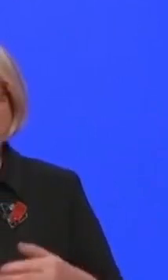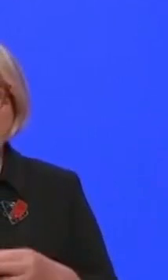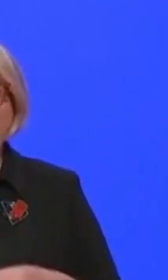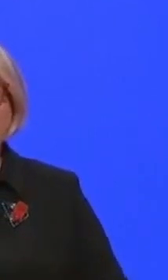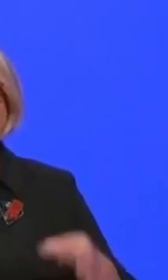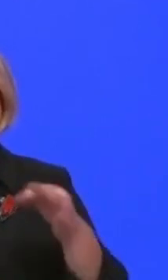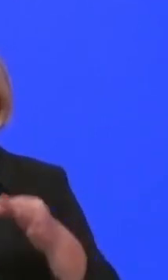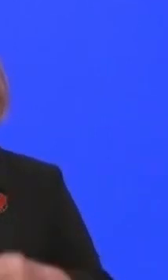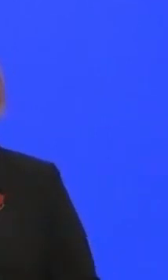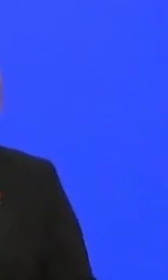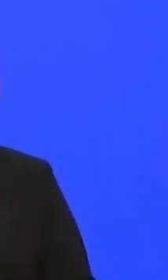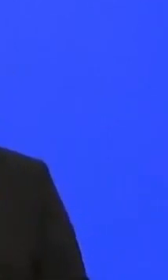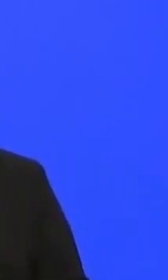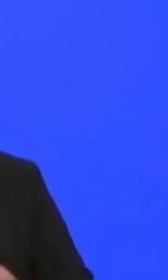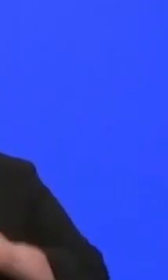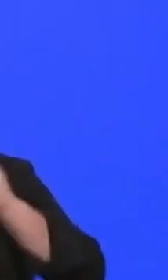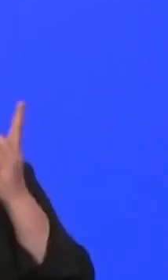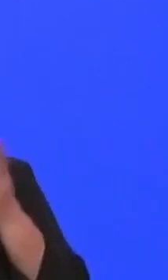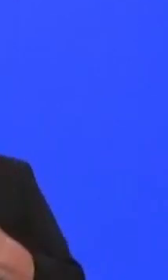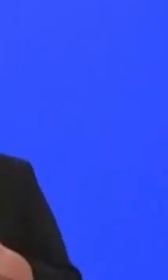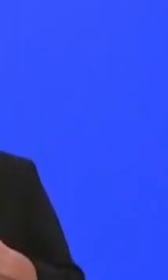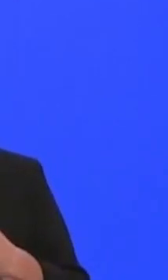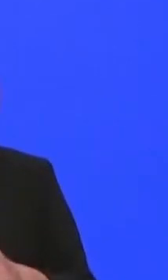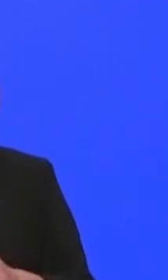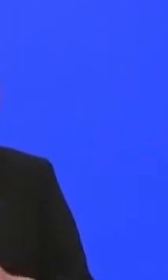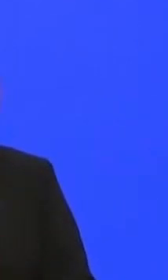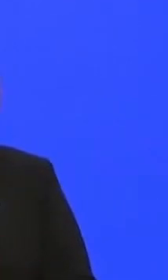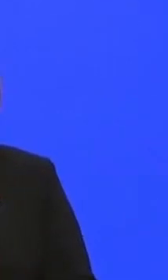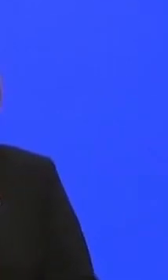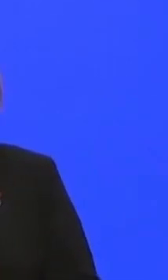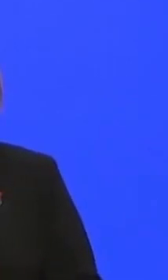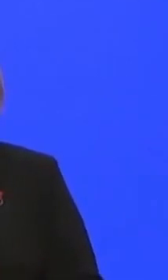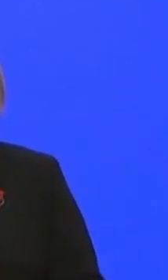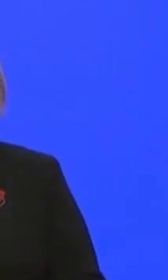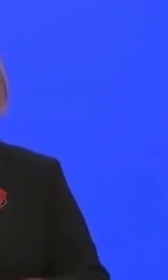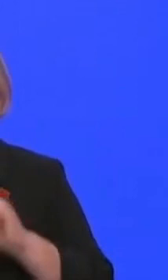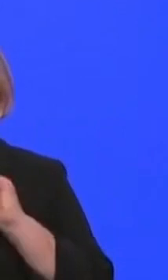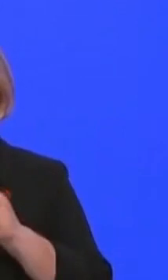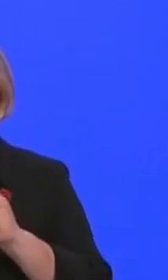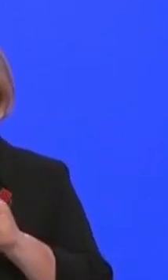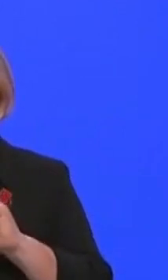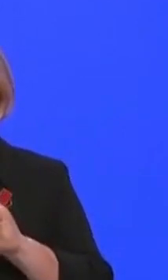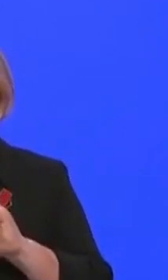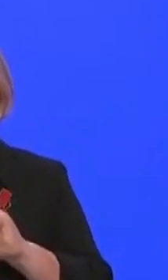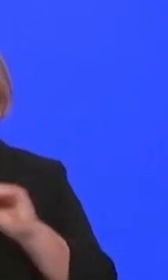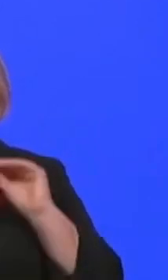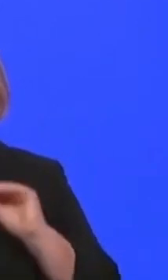projekt univerzalne sportske škole sa educiranim trenerima.